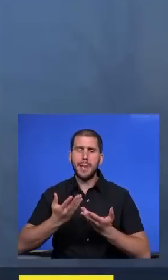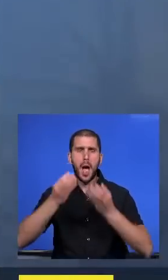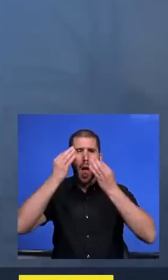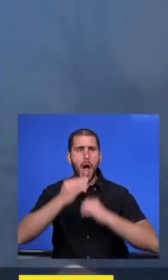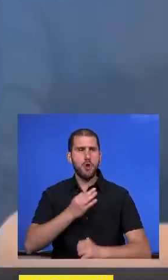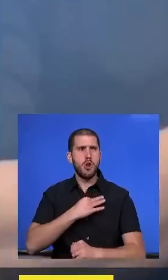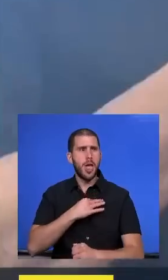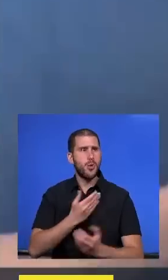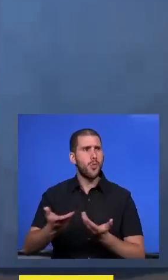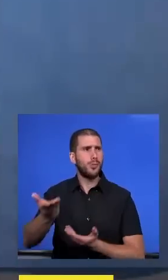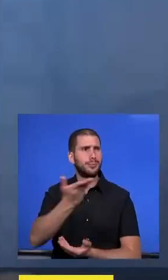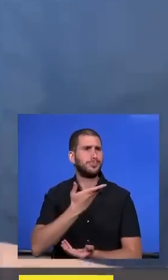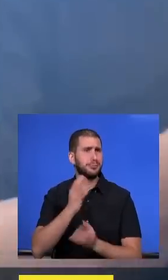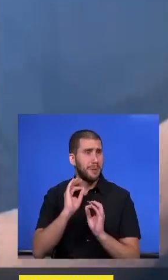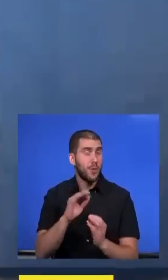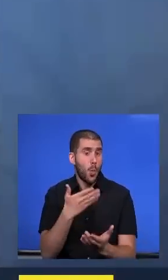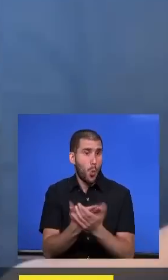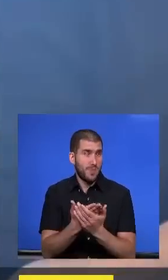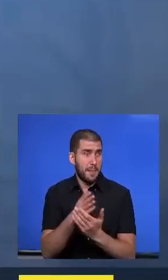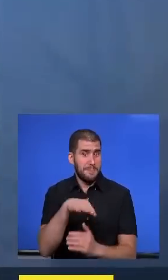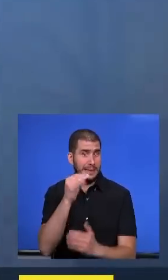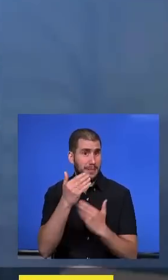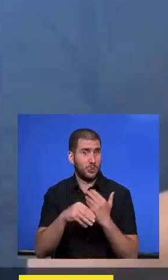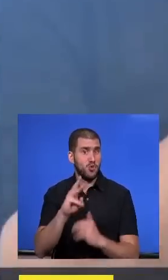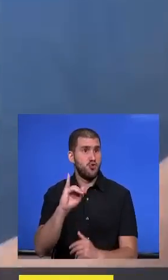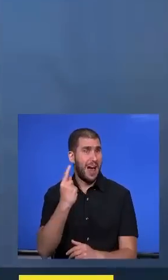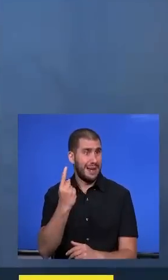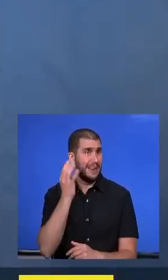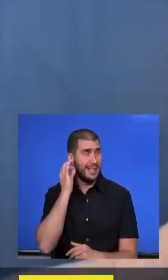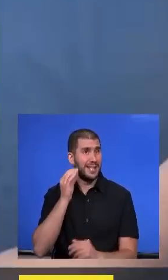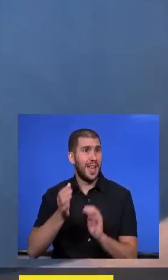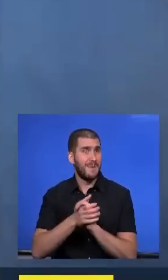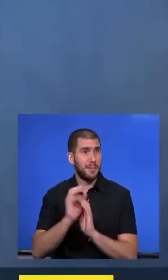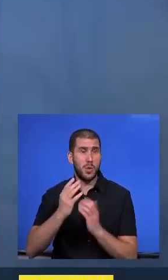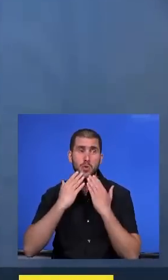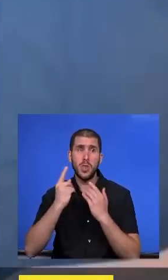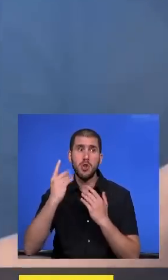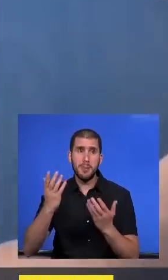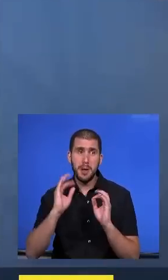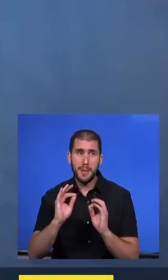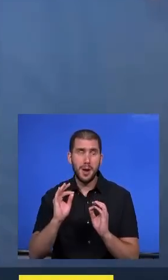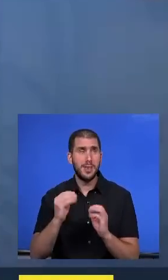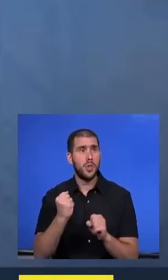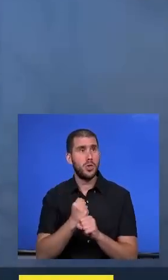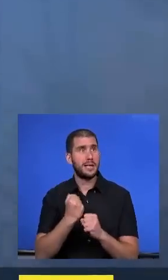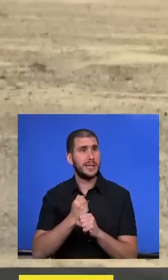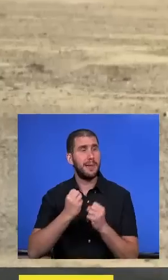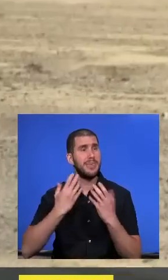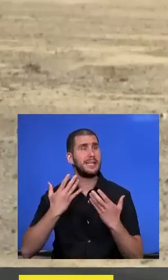שלנו אליכם. ועובדה שמצאתם את שי, חברה של מעיין, תודה לאל שעשיתם איתה נס